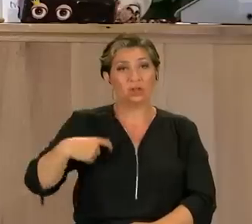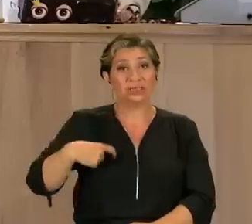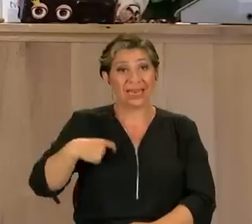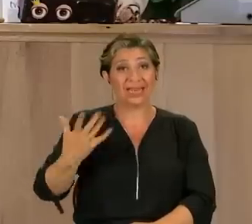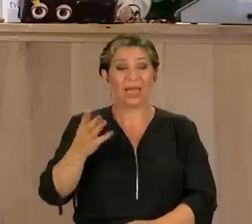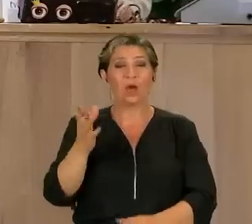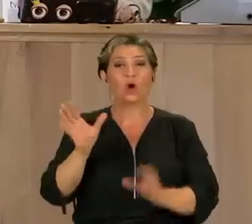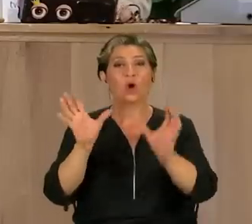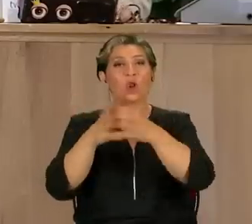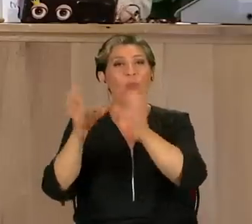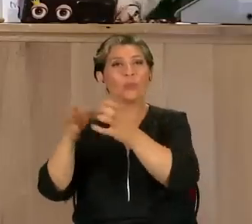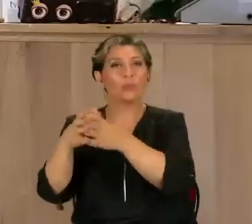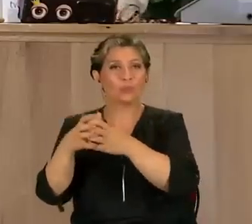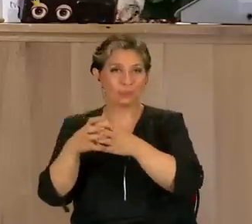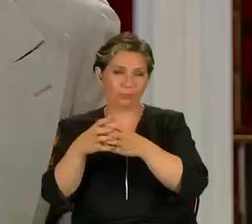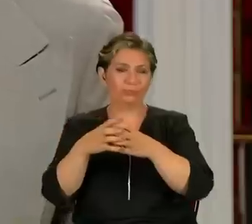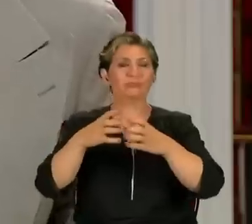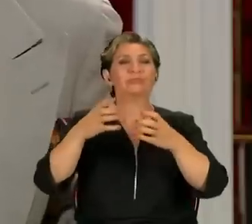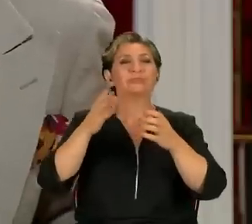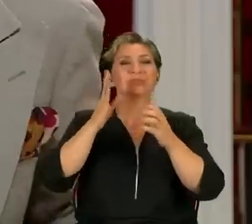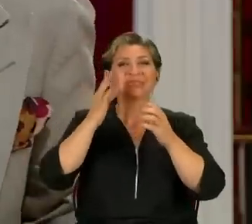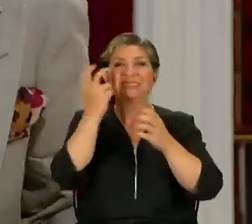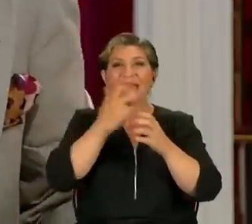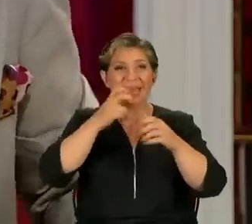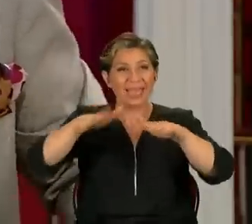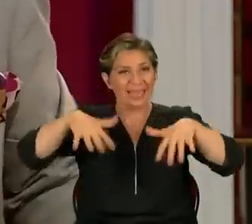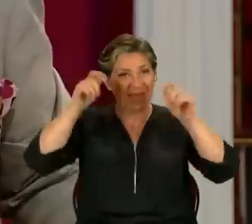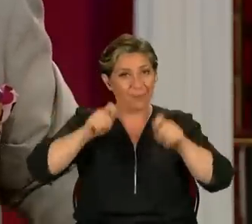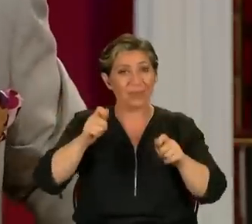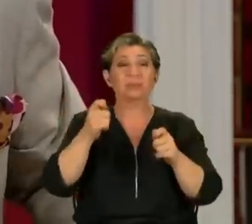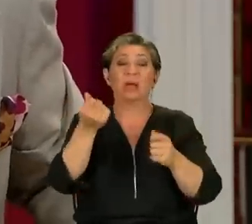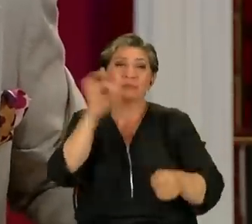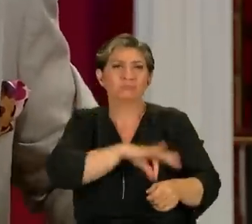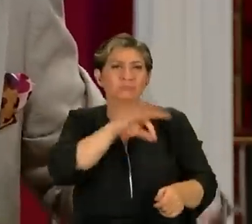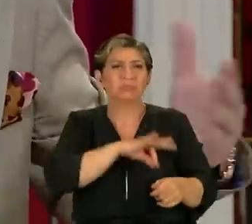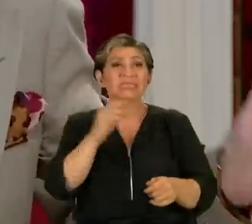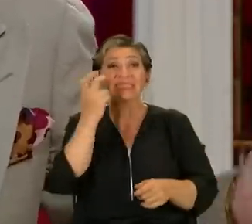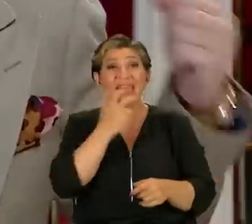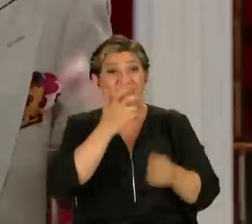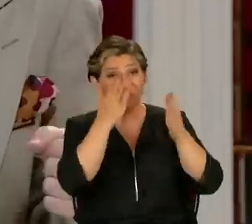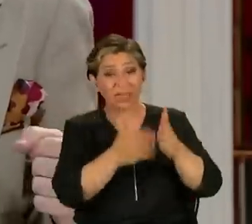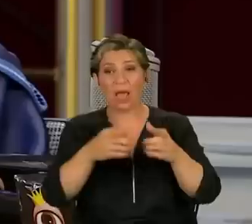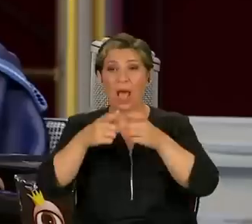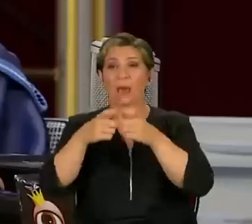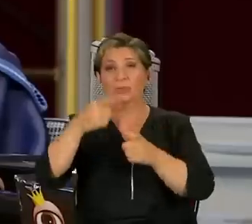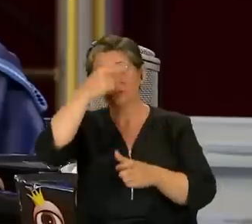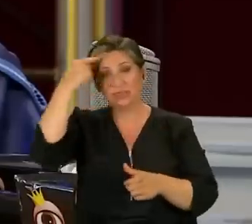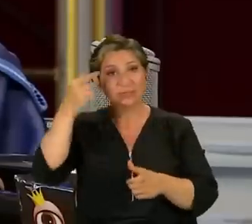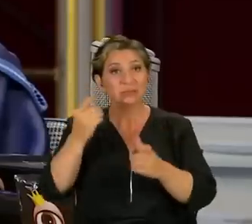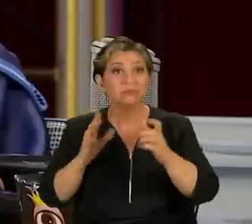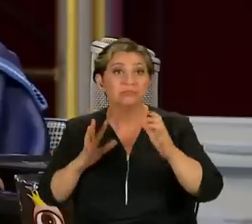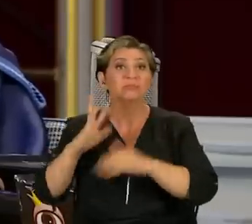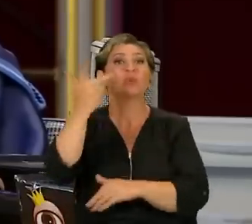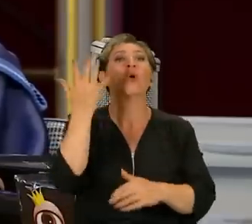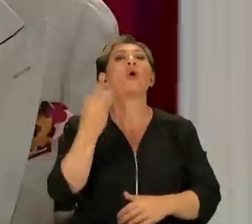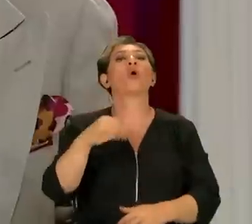özellikle kulüplerde sahne alan, kulüplere çok iş yaptıran sanatkarların albümde şansının yaver